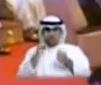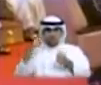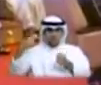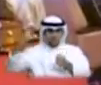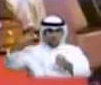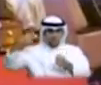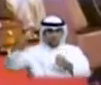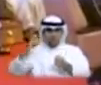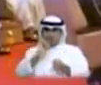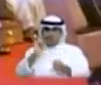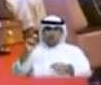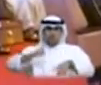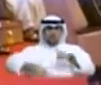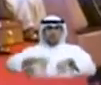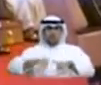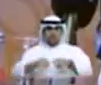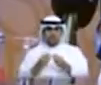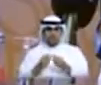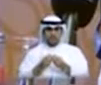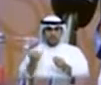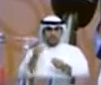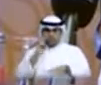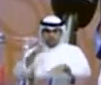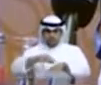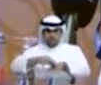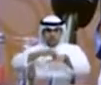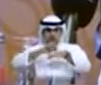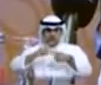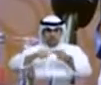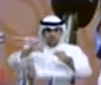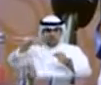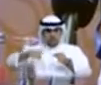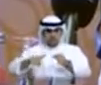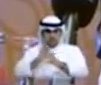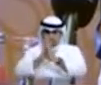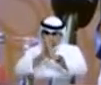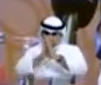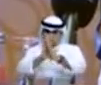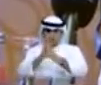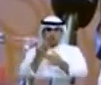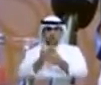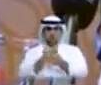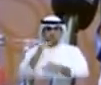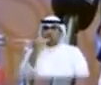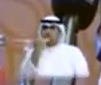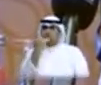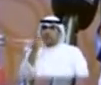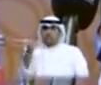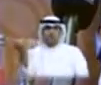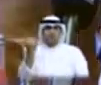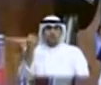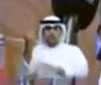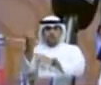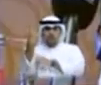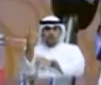الفكري وتجفيف منابعه، لنتمكن من تحصين شعوبنا وبخاصة الشباب من الأفكار الضالة والخاطئة التي